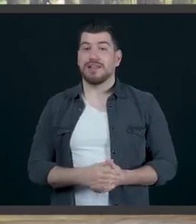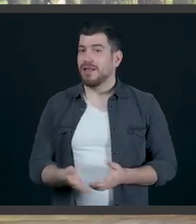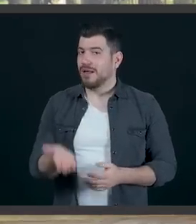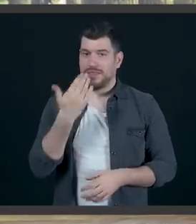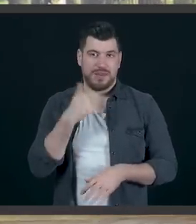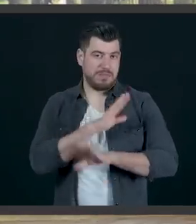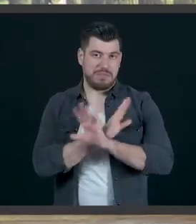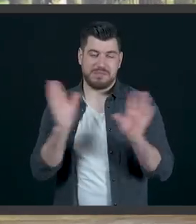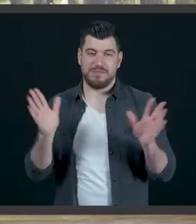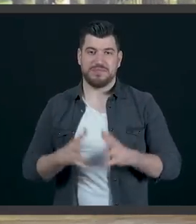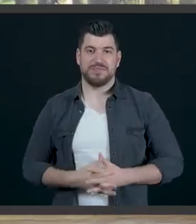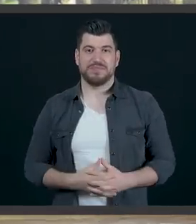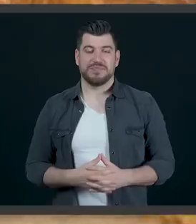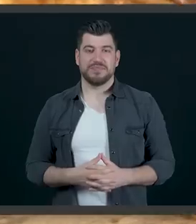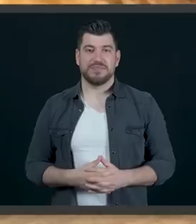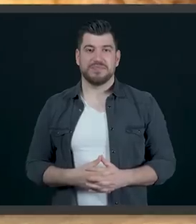Δεν υπάρχει αυτό το πράγμα.